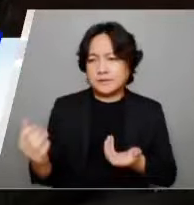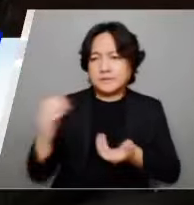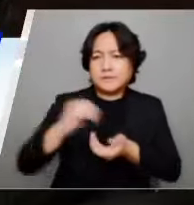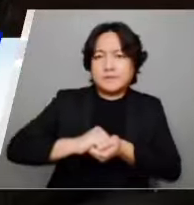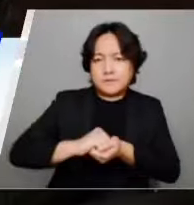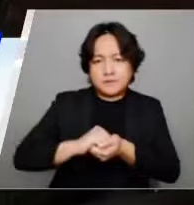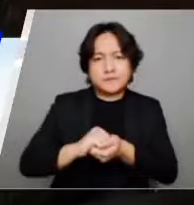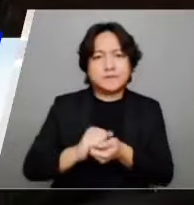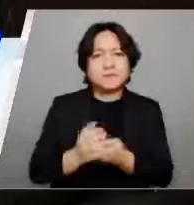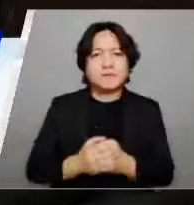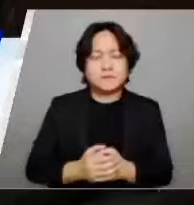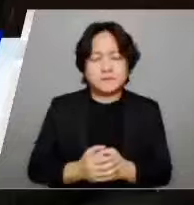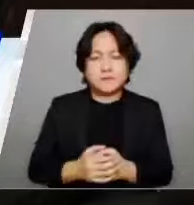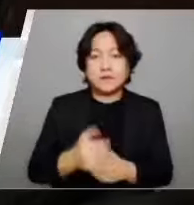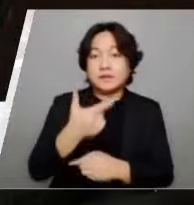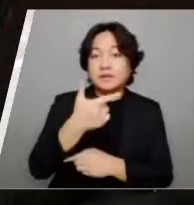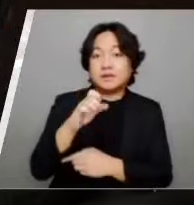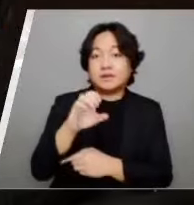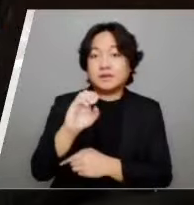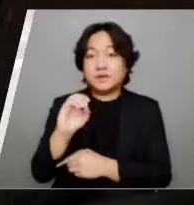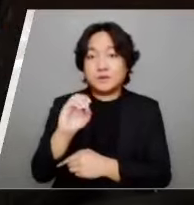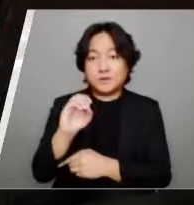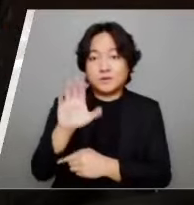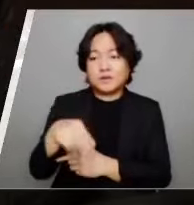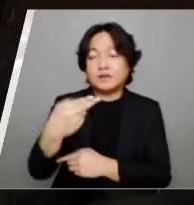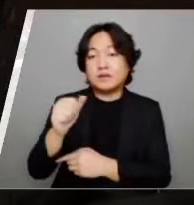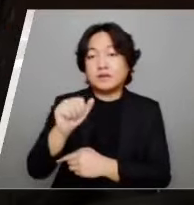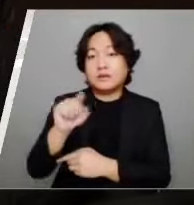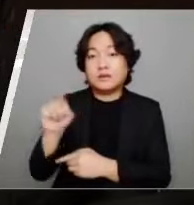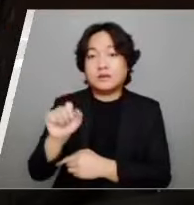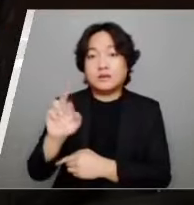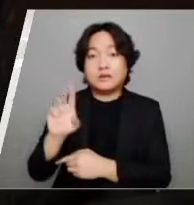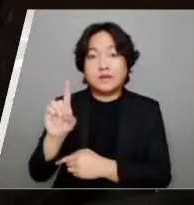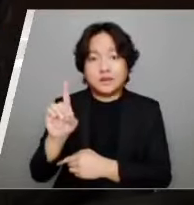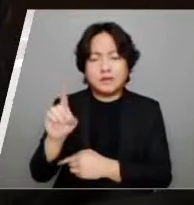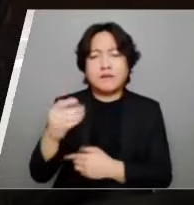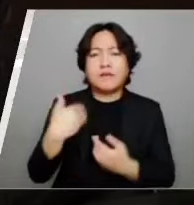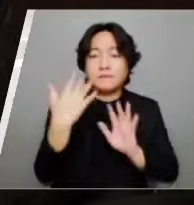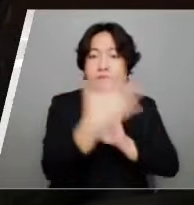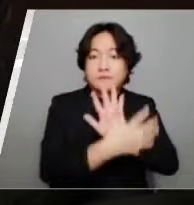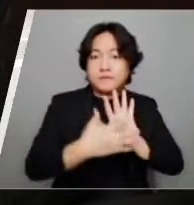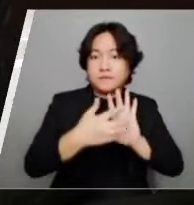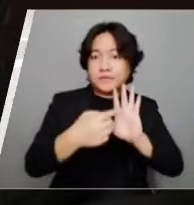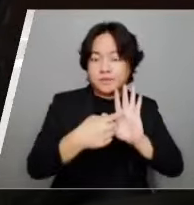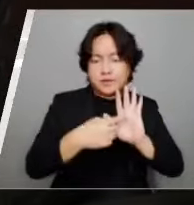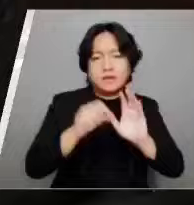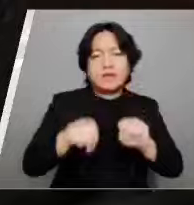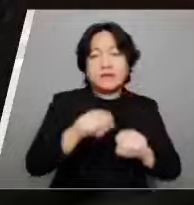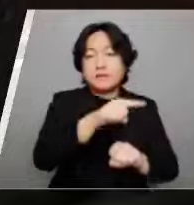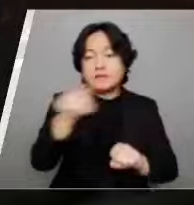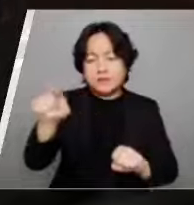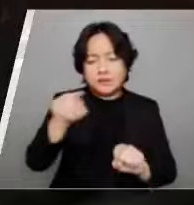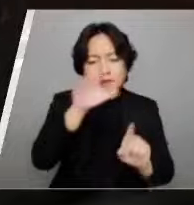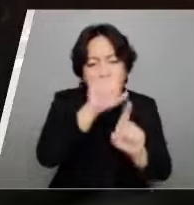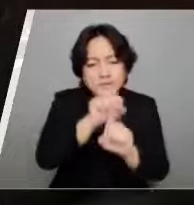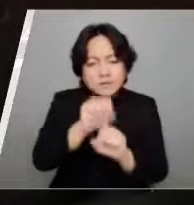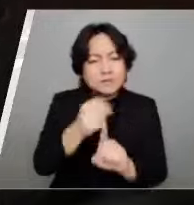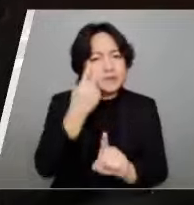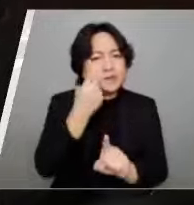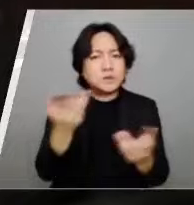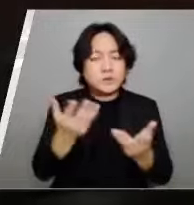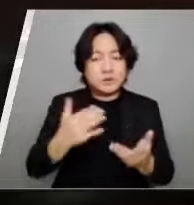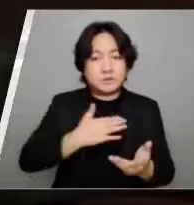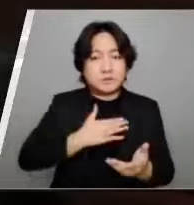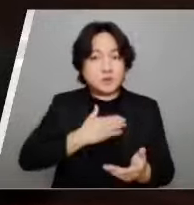and Geosciences Bureau. Kahit sino may access sa mapang ito, basta't may internet connection ka, makikita mo na kung ang iyong lugar ay isang landslide